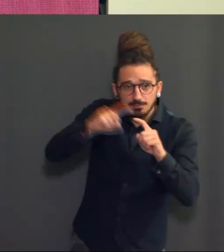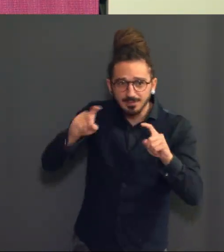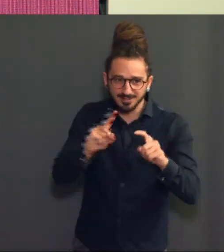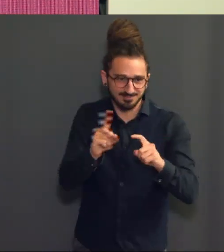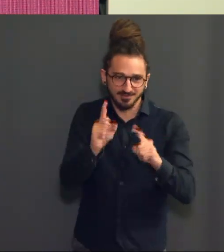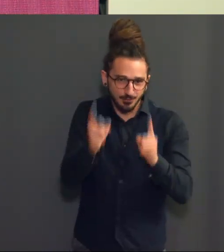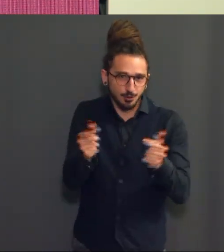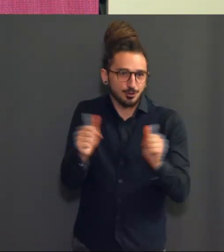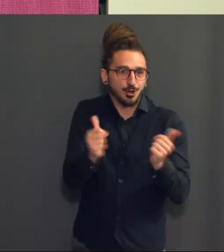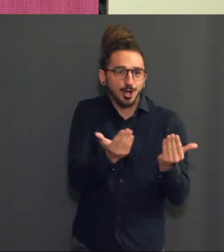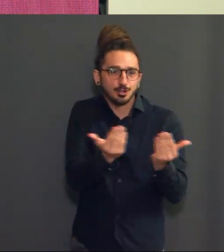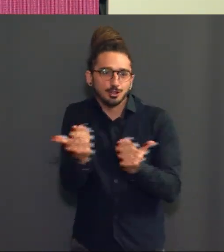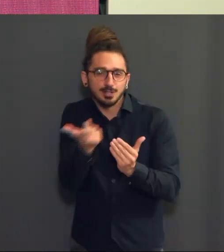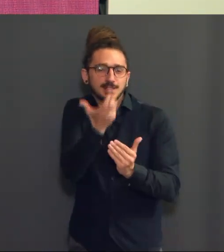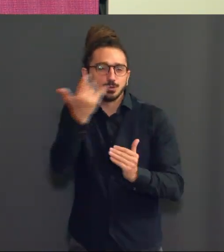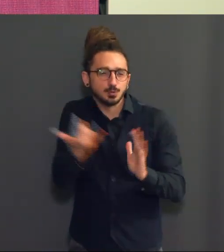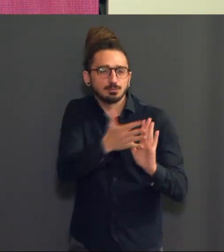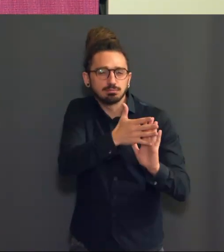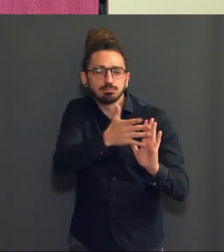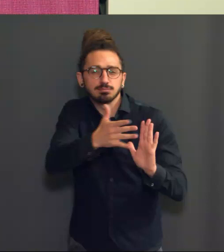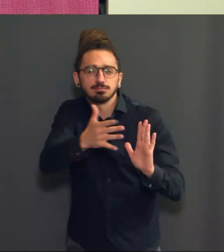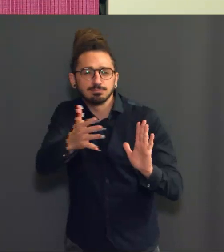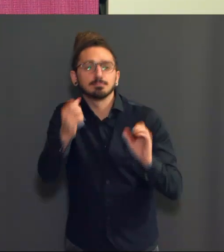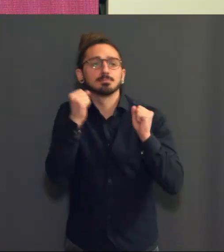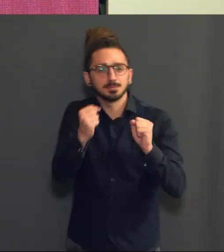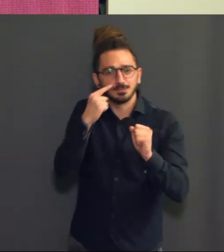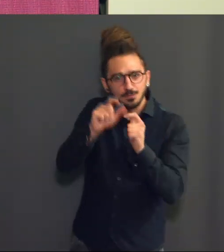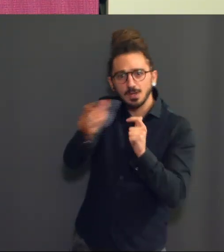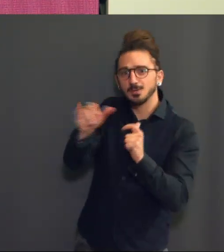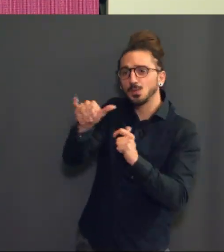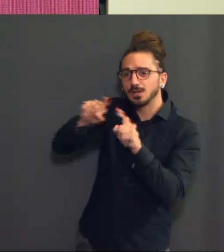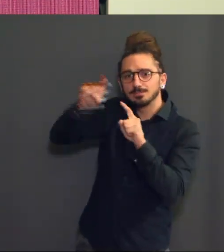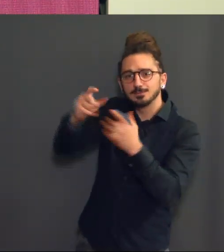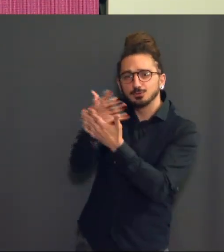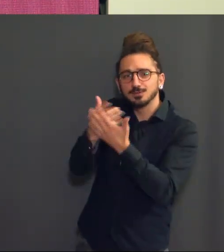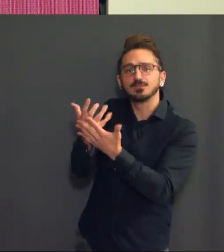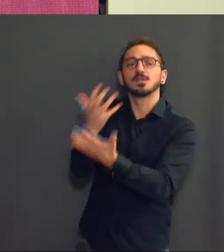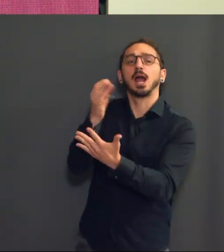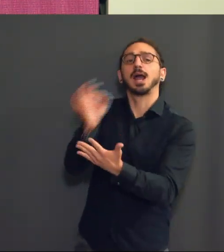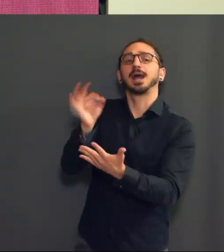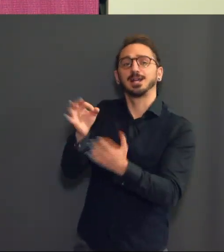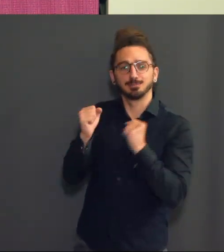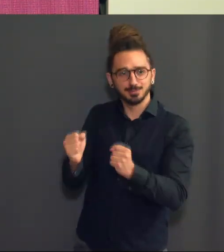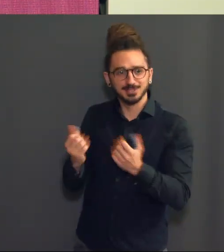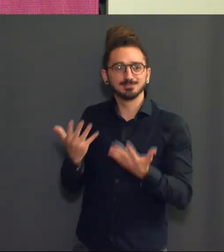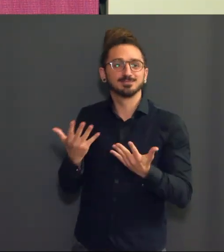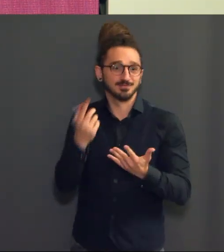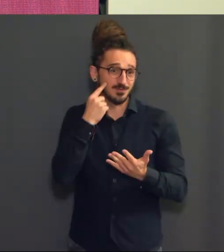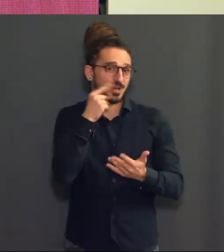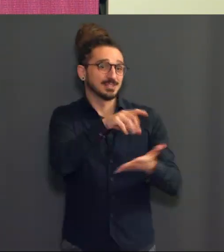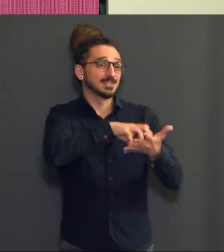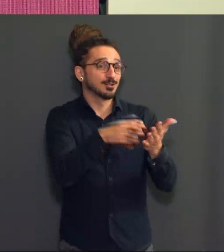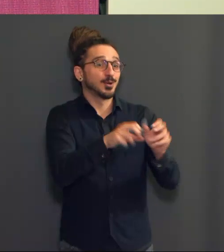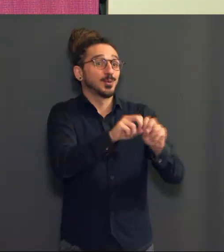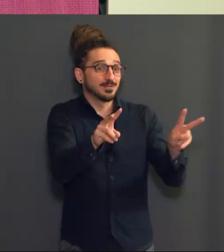l'impact commence à être présent, que les transmissions puissent éventuellement s'y passer. Tout ceci va prendre à peu